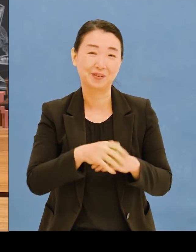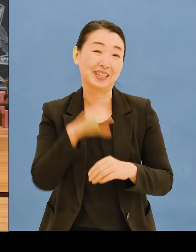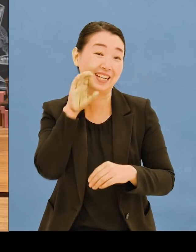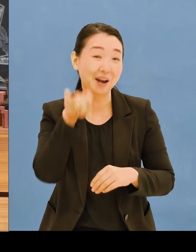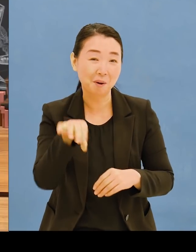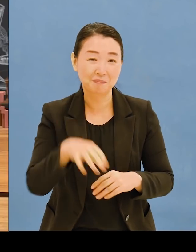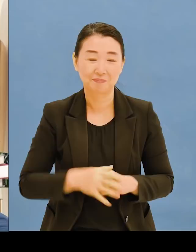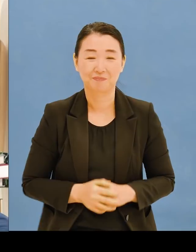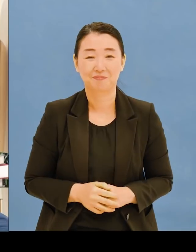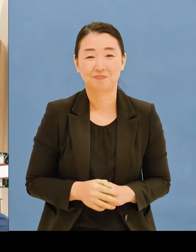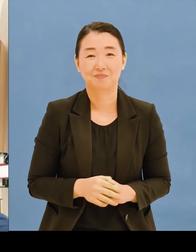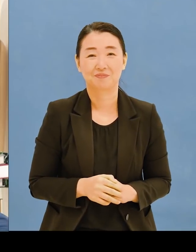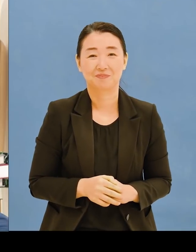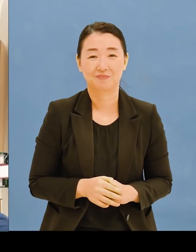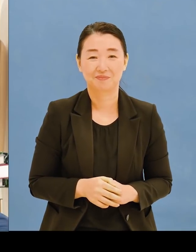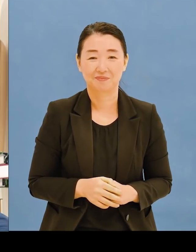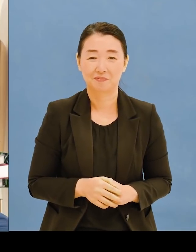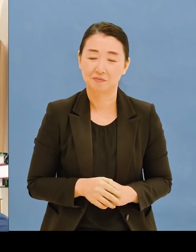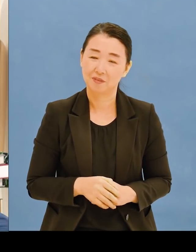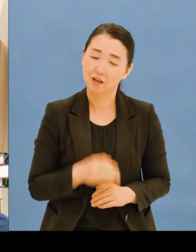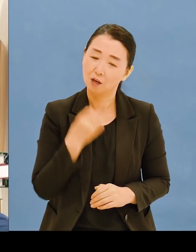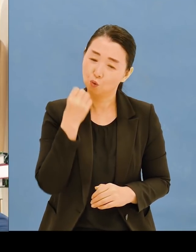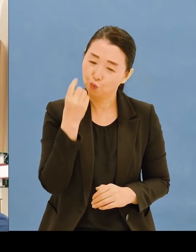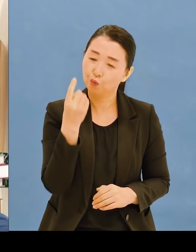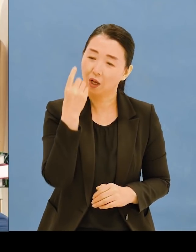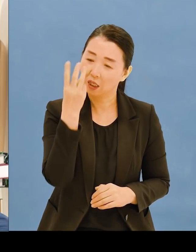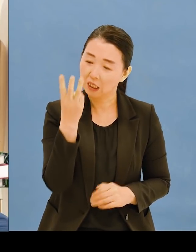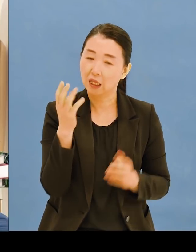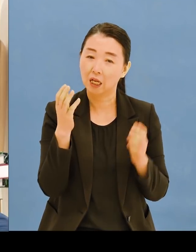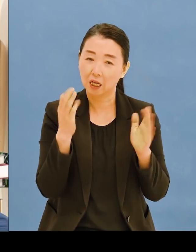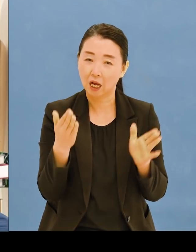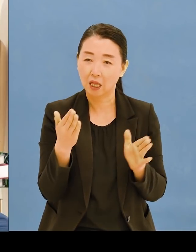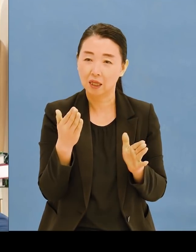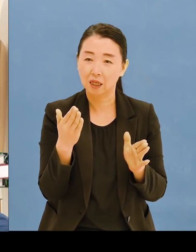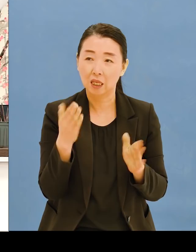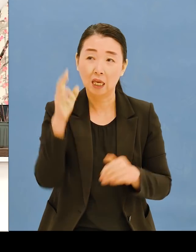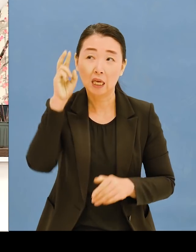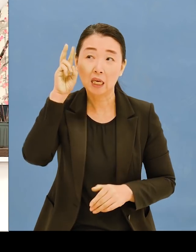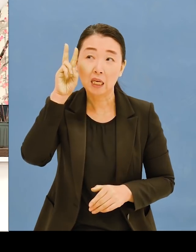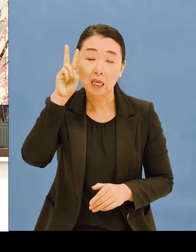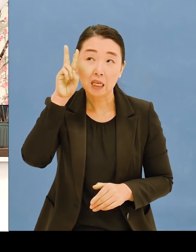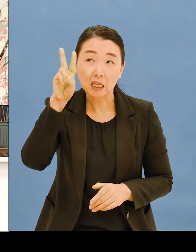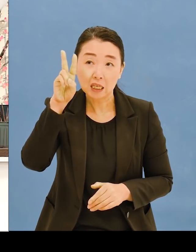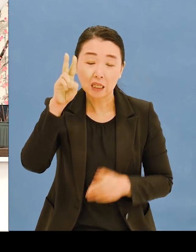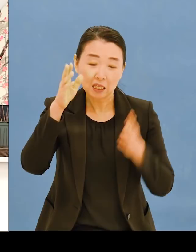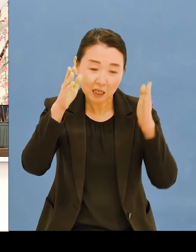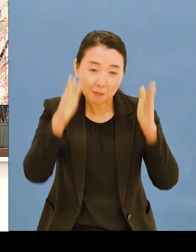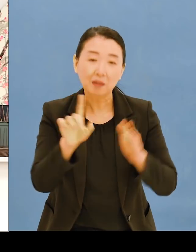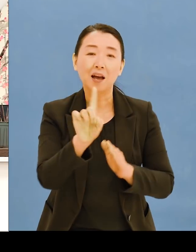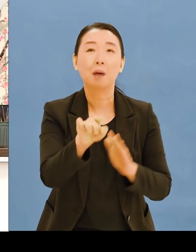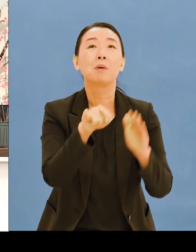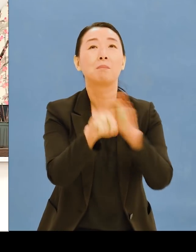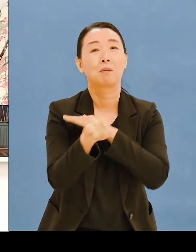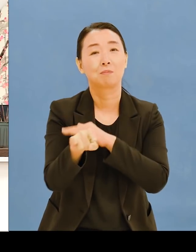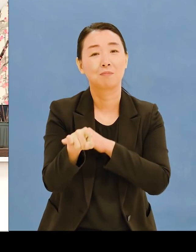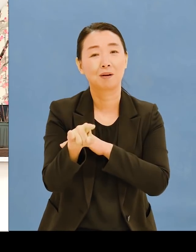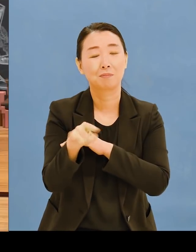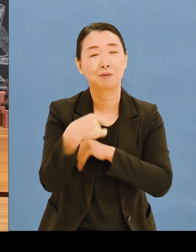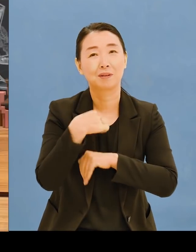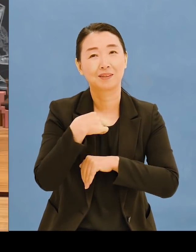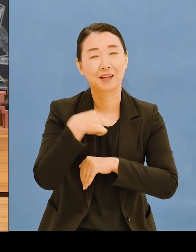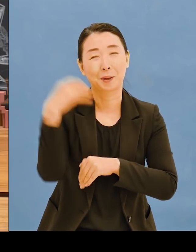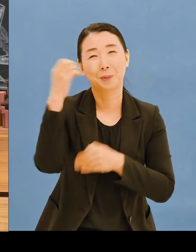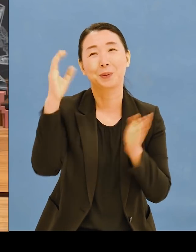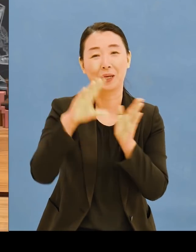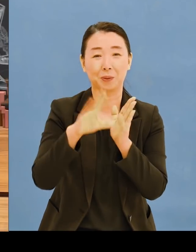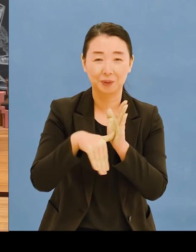나이트를 춤추고 노래하는 거. 제가 춤추고 노래하는 한 거. 2달, 3달 동안 저 이틀에 한 번씩 간 거예요. 진짜? 뭐 어릴 때니까. 예. 어릴 때.